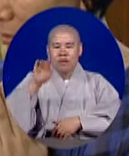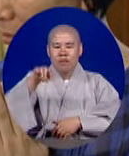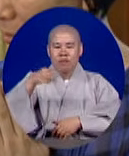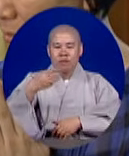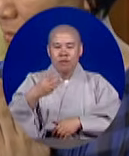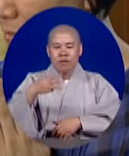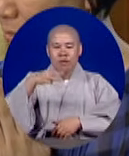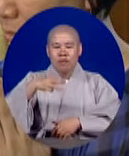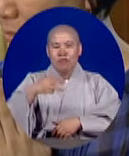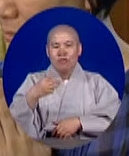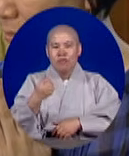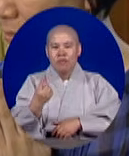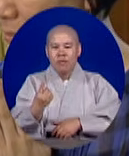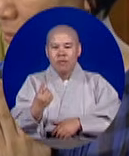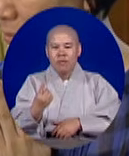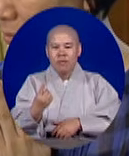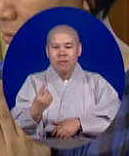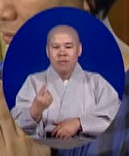각불로요